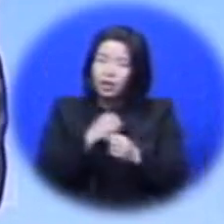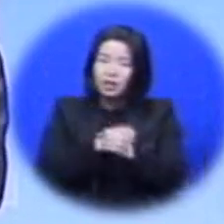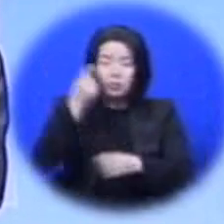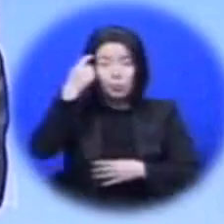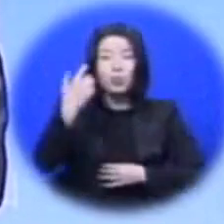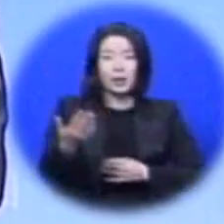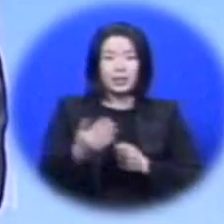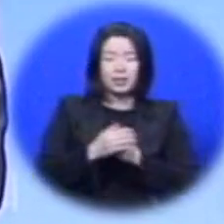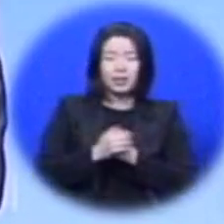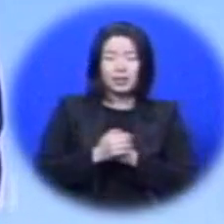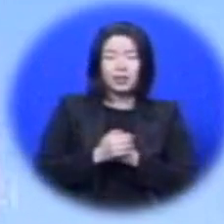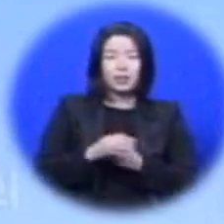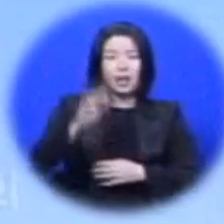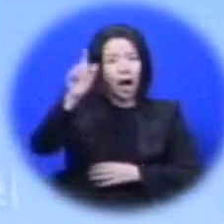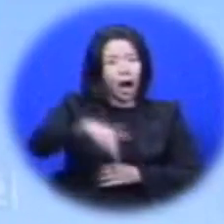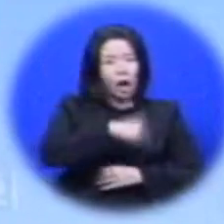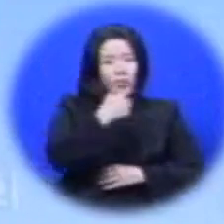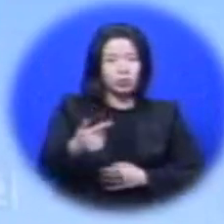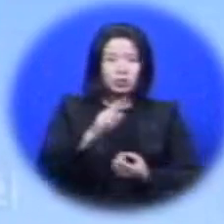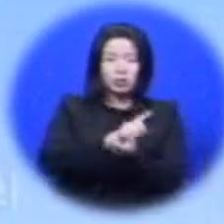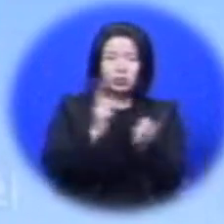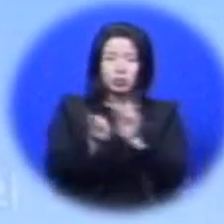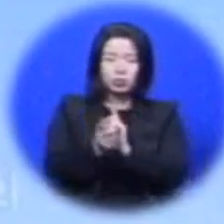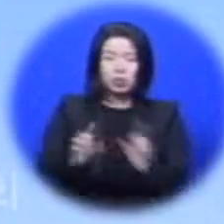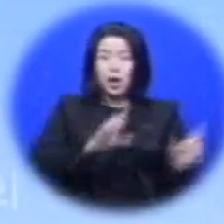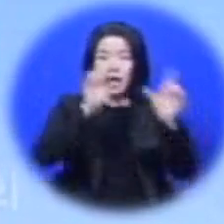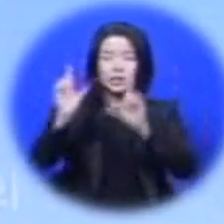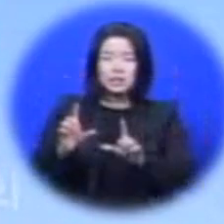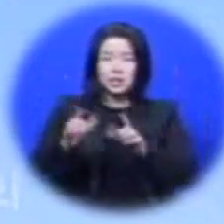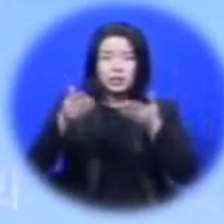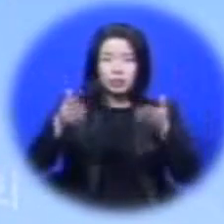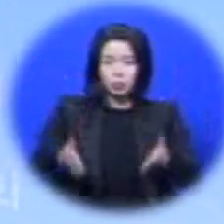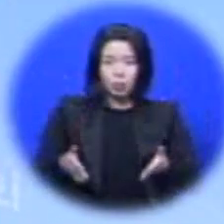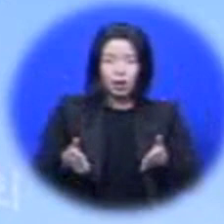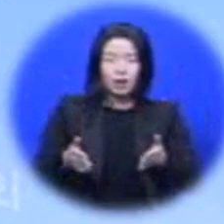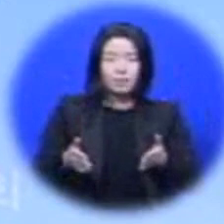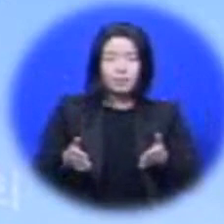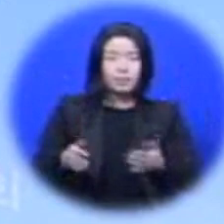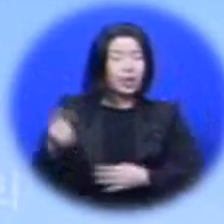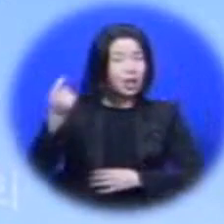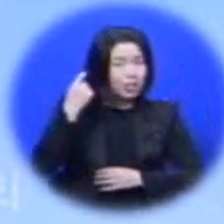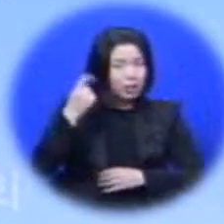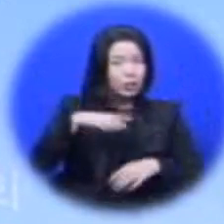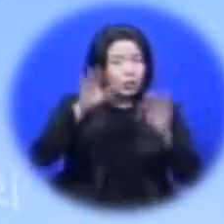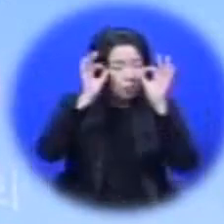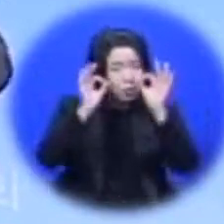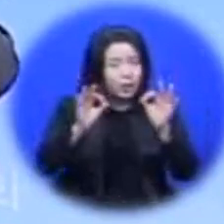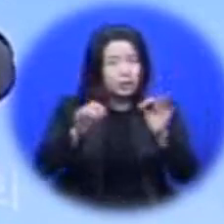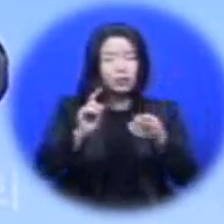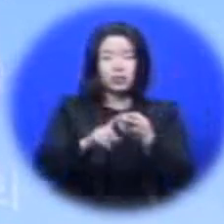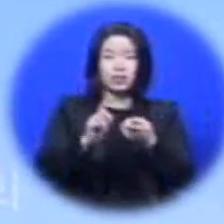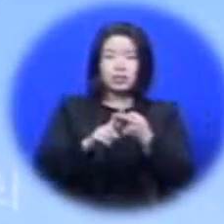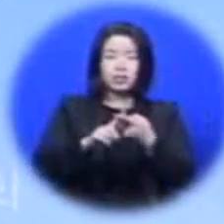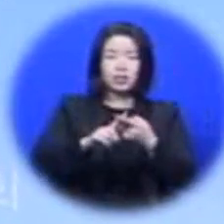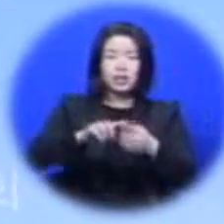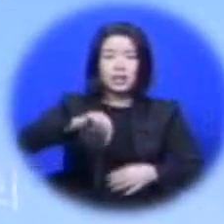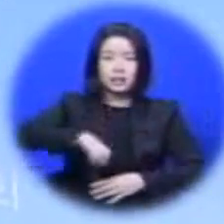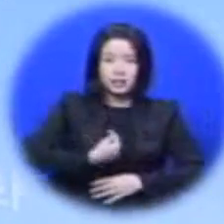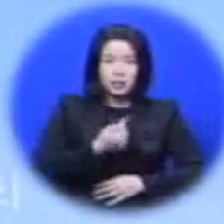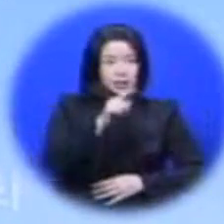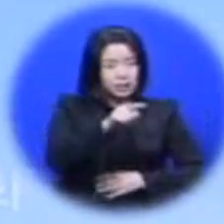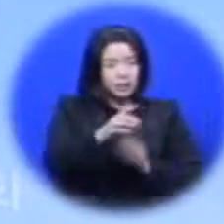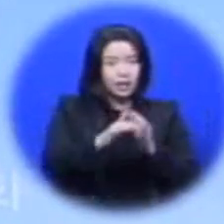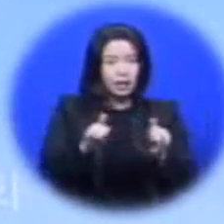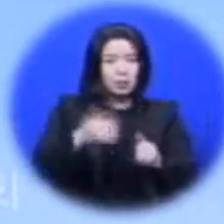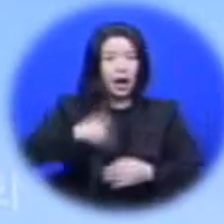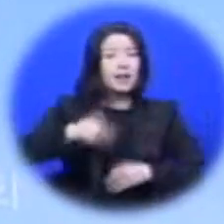물어봤더니 하루 종일 서로 같이 지내는 동안에 들었고 보았던 것을 본인에게 다시 다